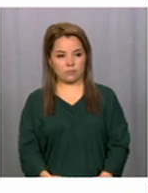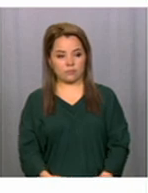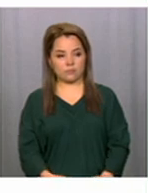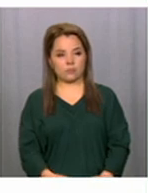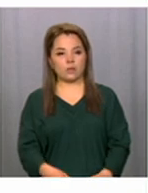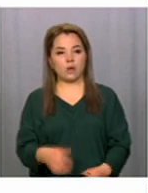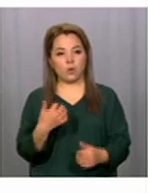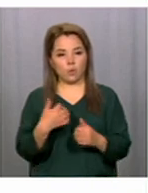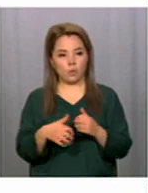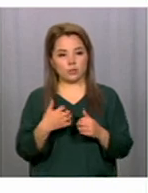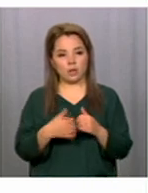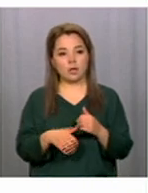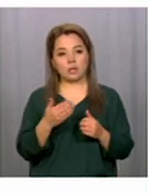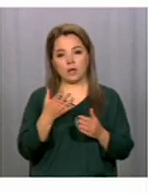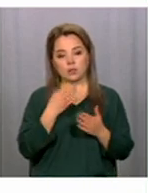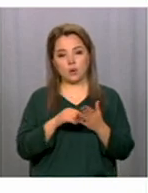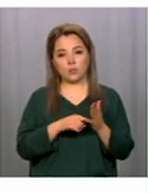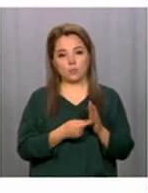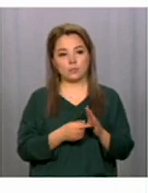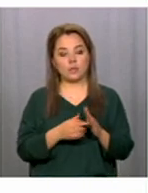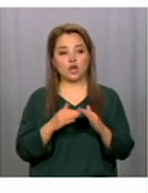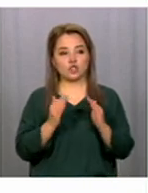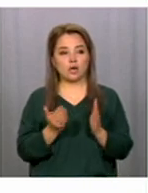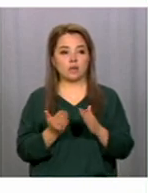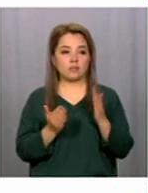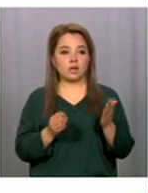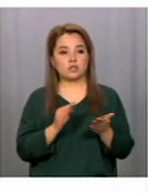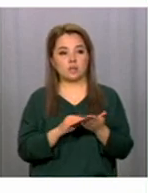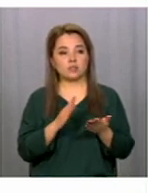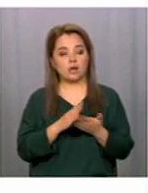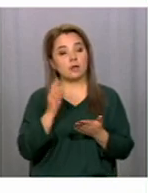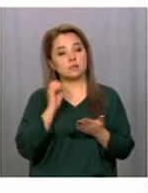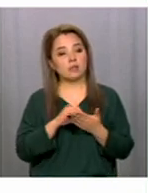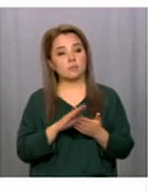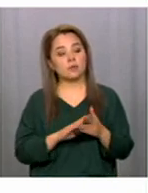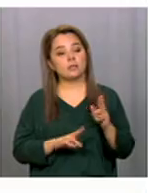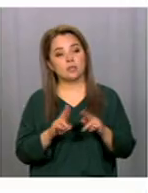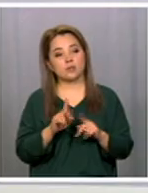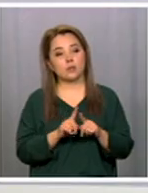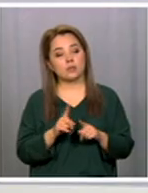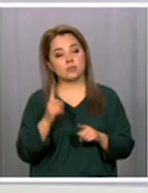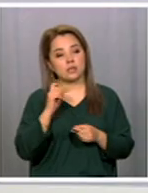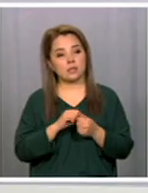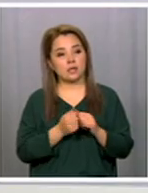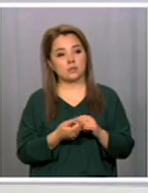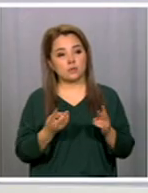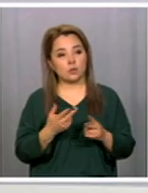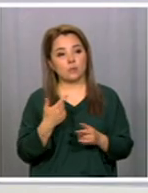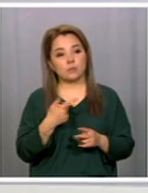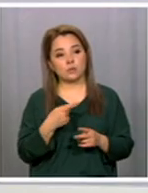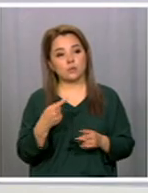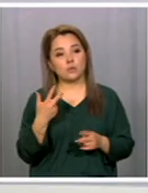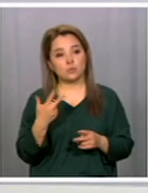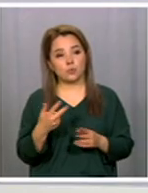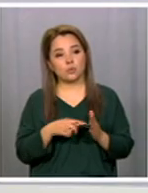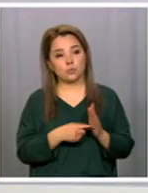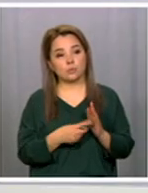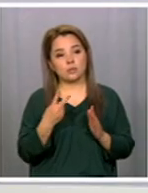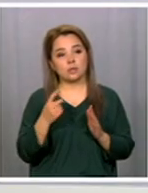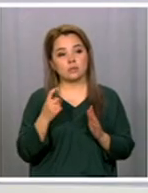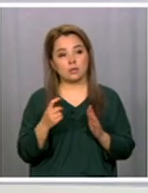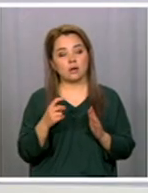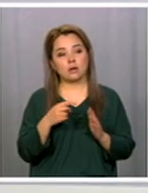ортақ көбейткішті жақша сыртына шығарамыз. Және таңбалары ережесін ескереміз. Минус 3 көбейту